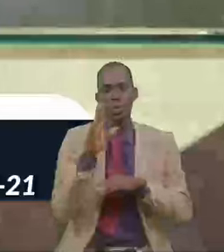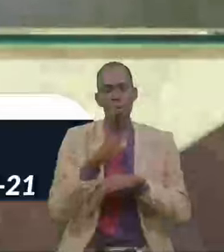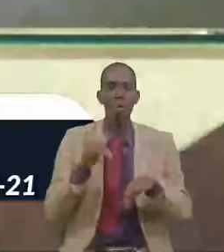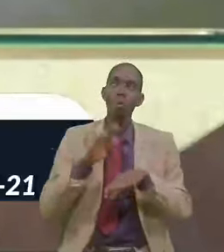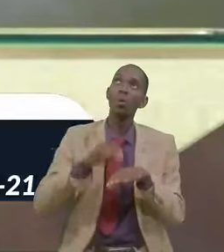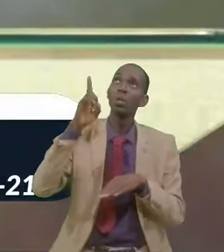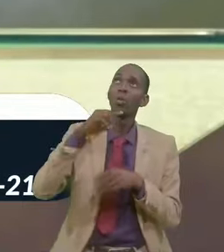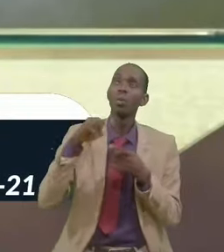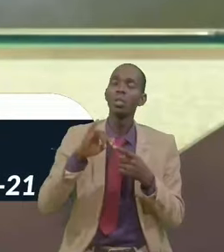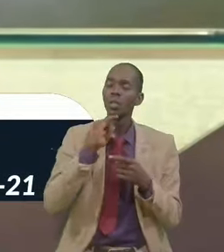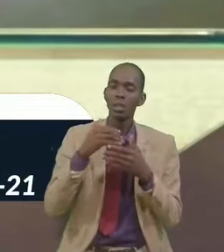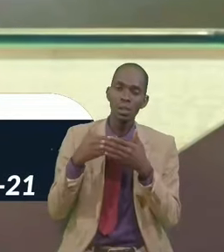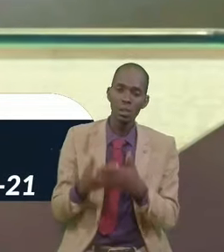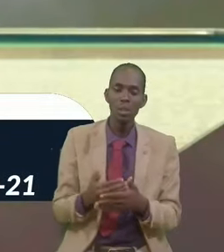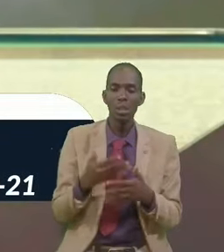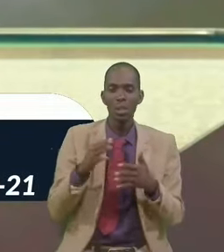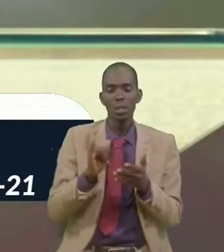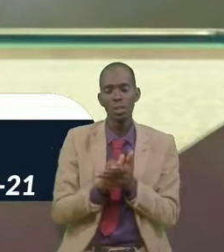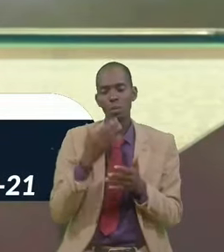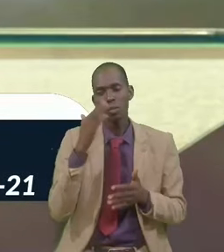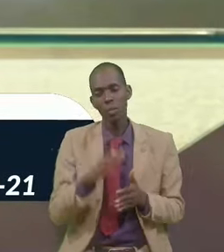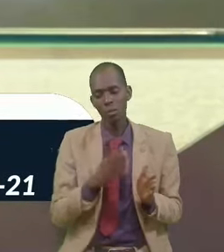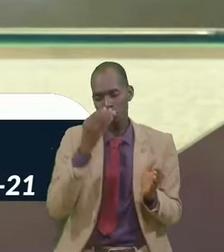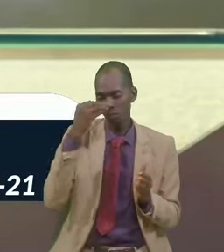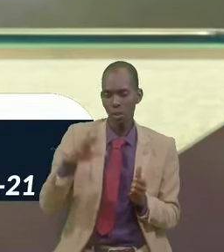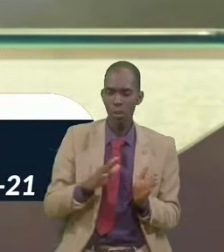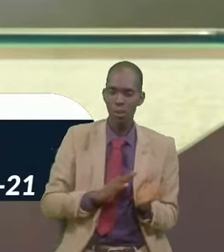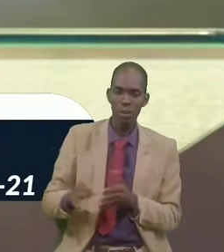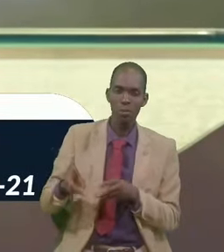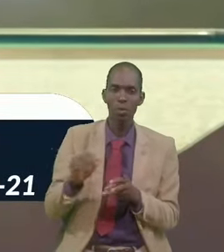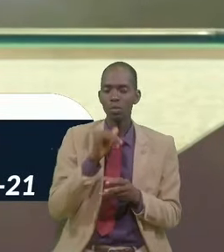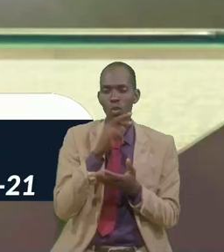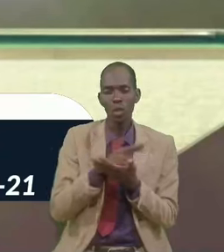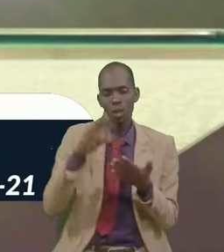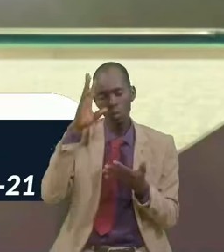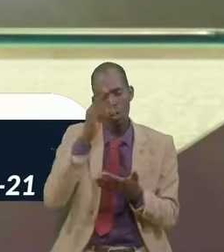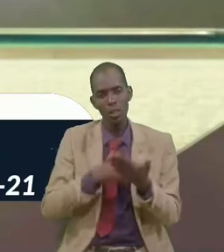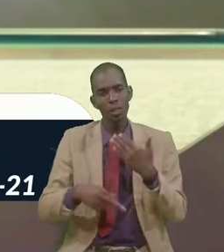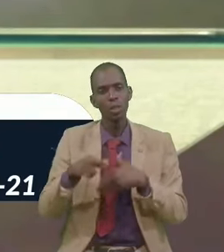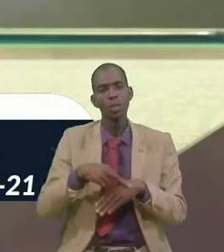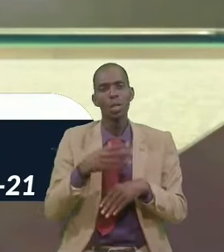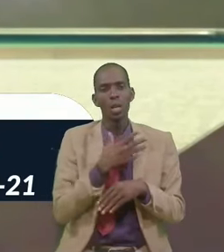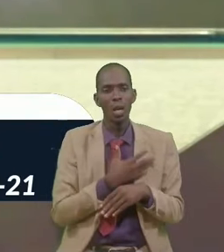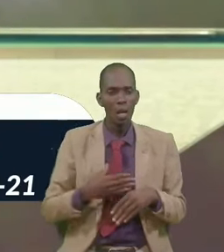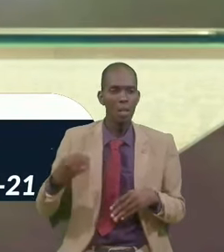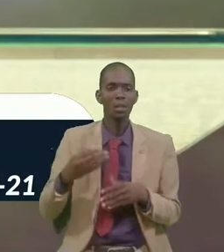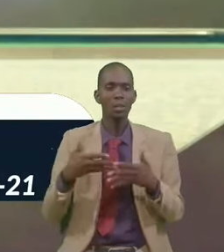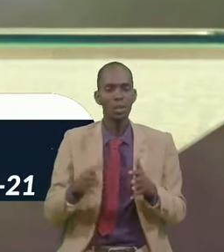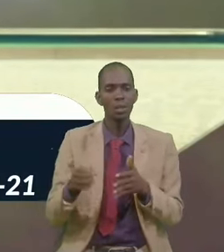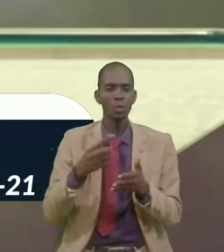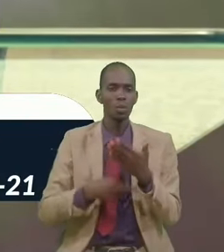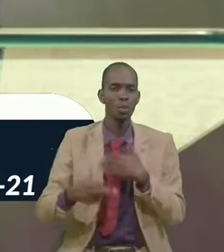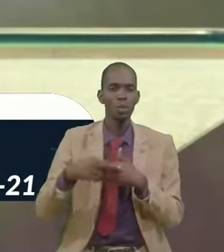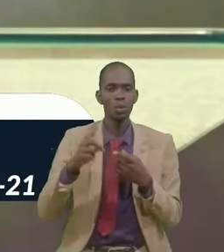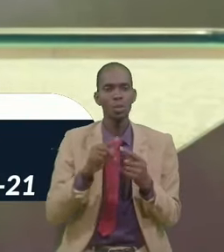voie. Et l'homme d'iniquité ses pensées, qu'il retourne à l'Éternel, qui aura pitié de lui, à notre Dieu, qui